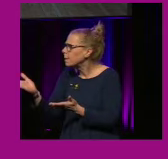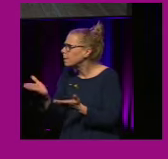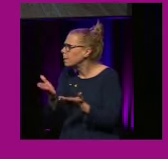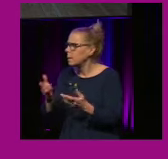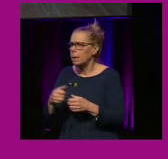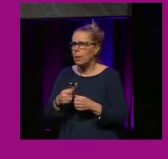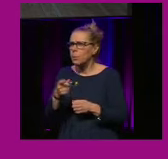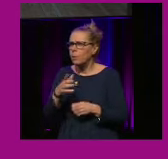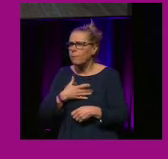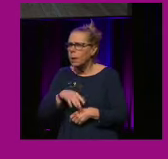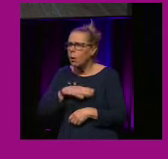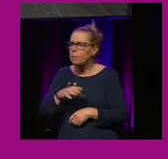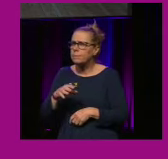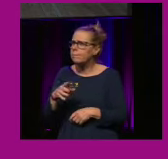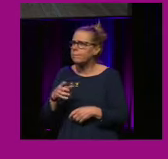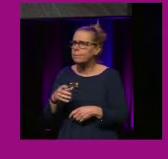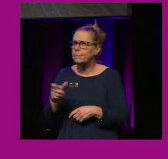någon som ställer frågor.